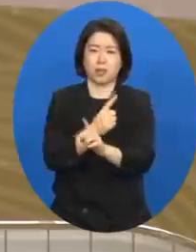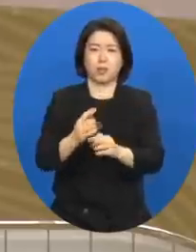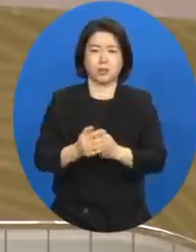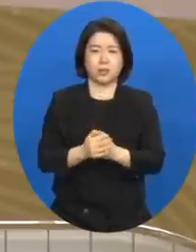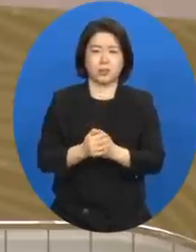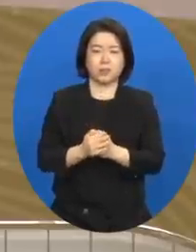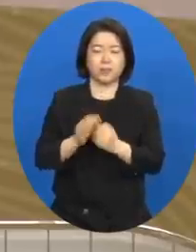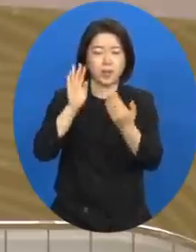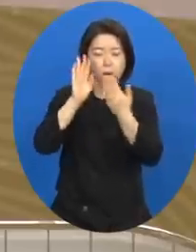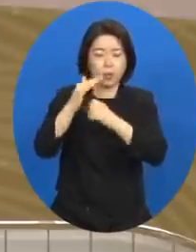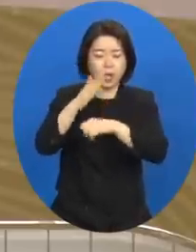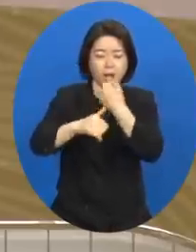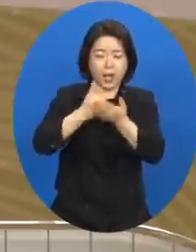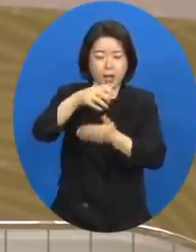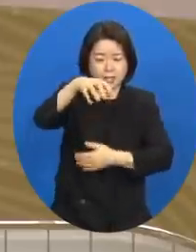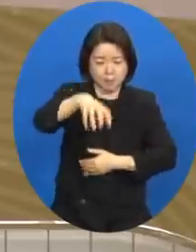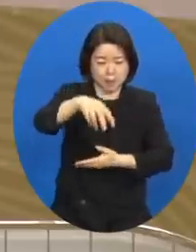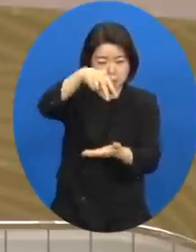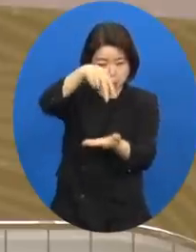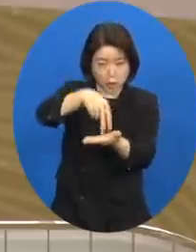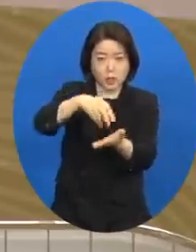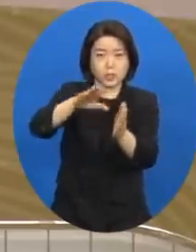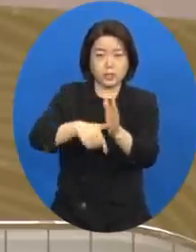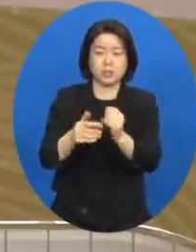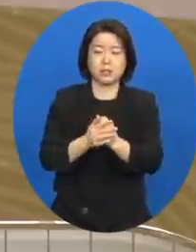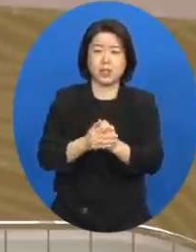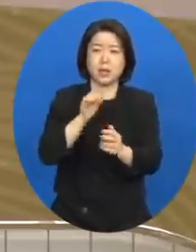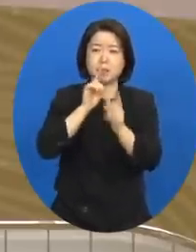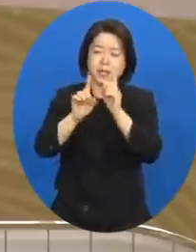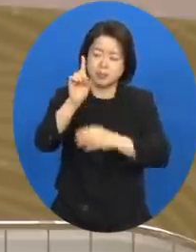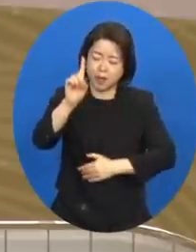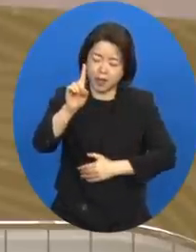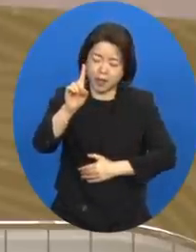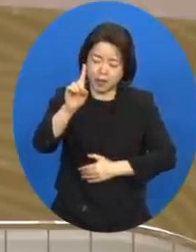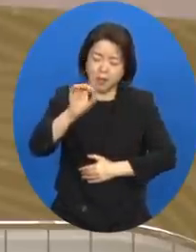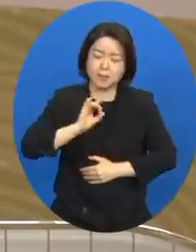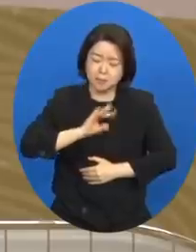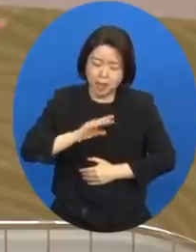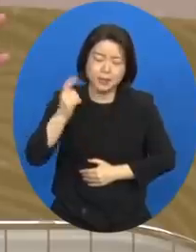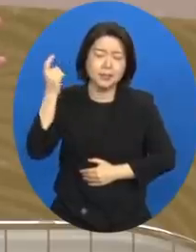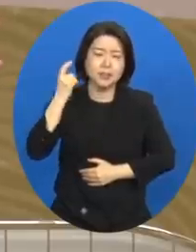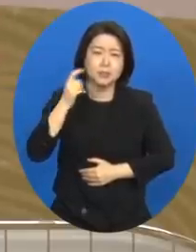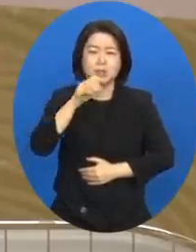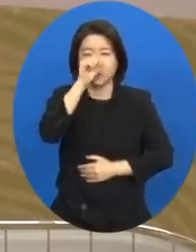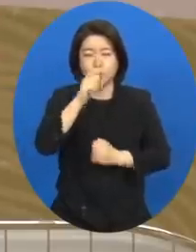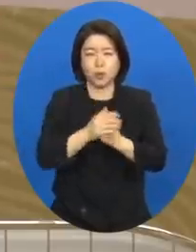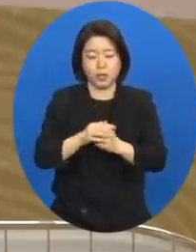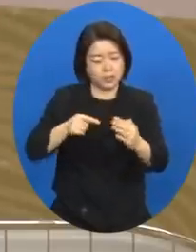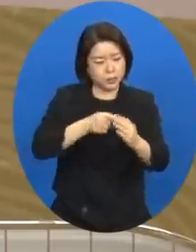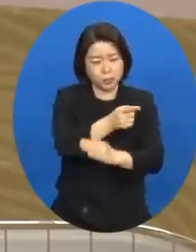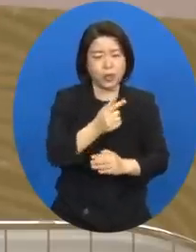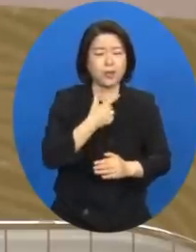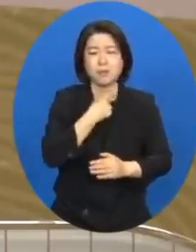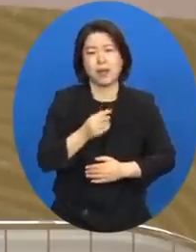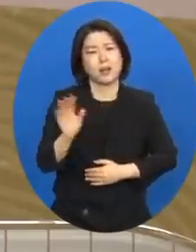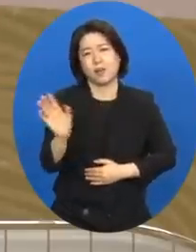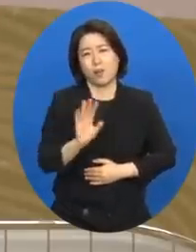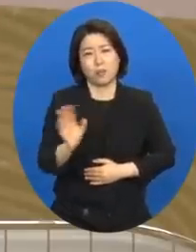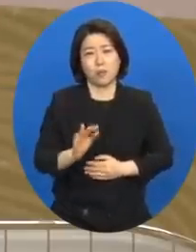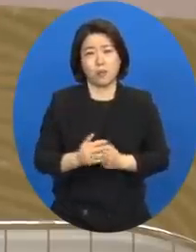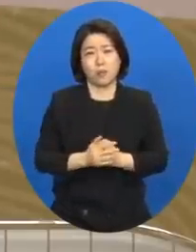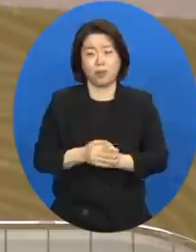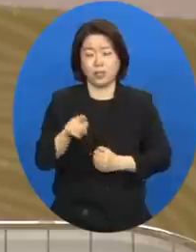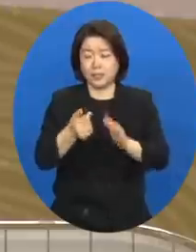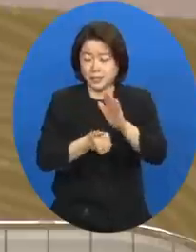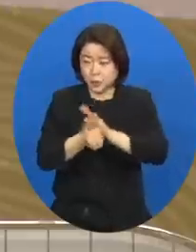나중에 하나님 앞에 섰을 때 한 말씀만 들을 수 있으면 아무것도 소원이 없었어요. 그때 그